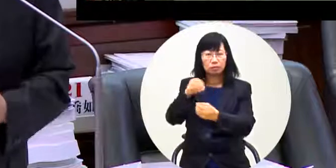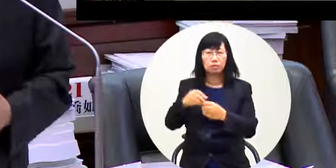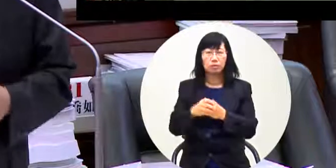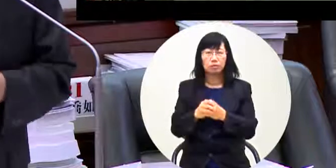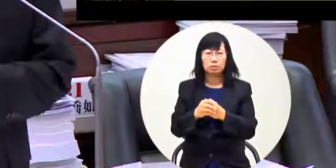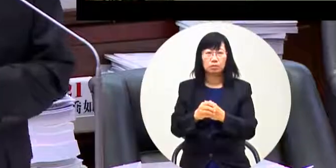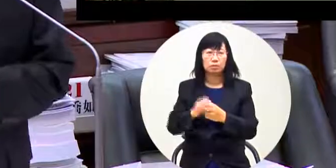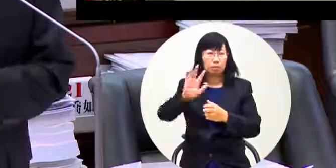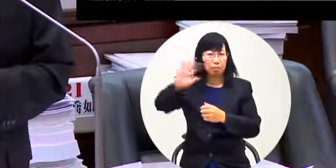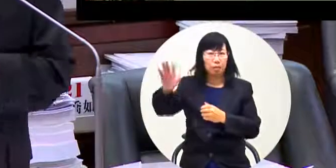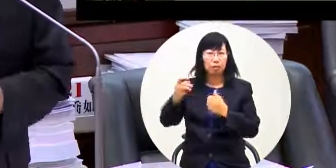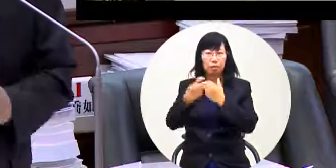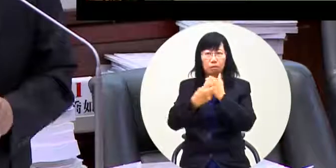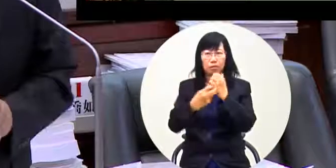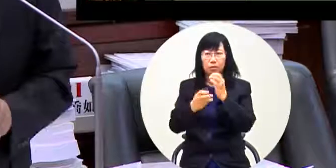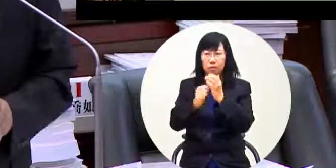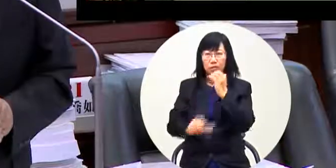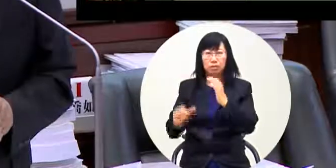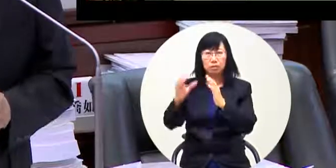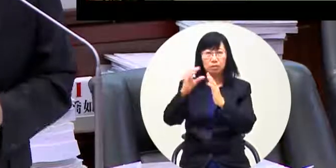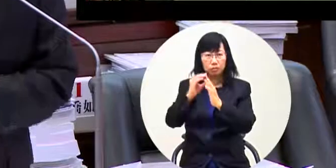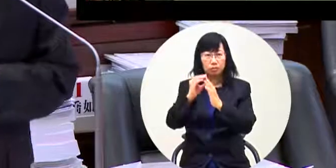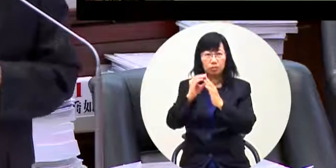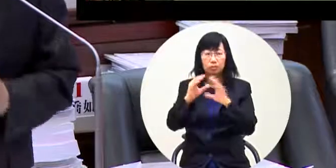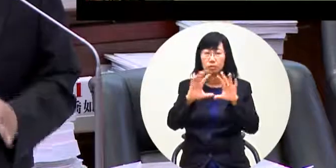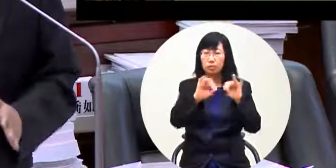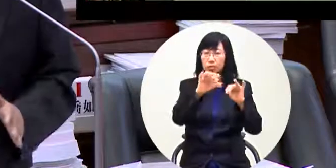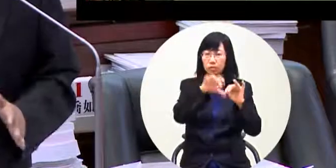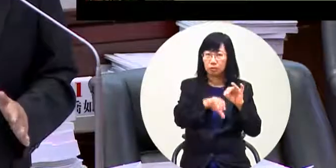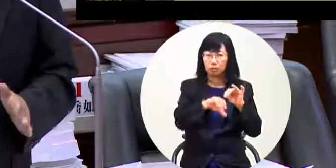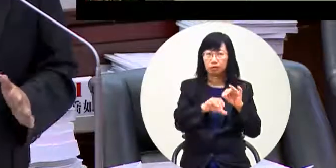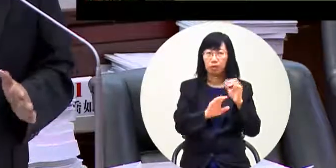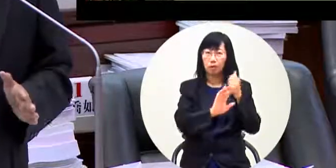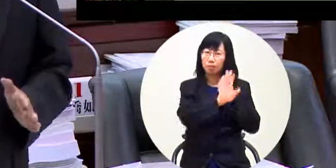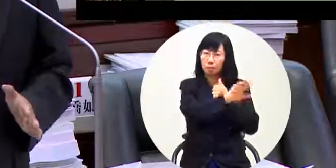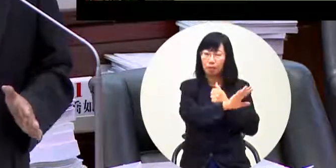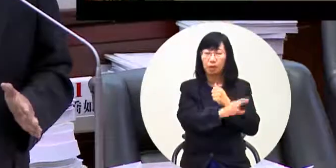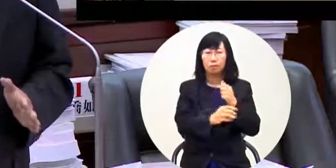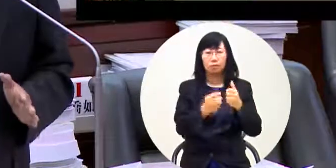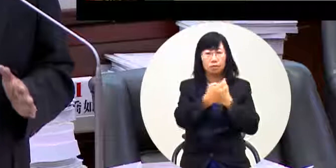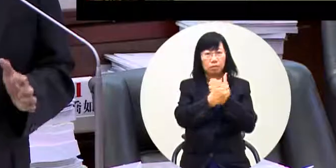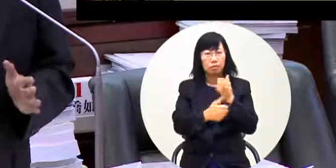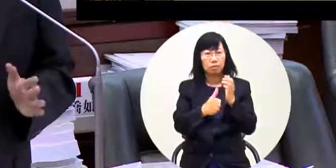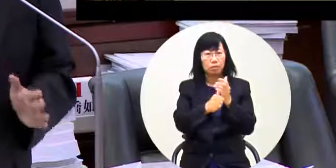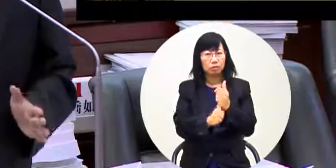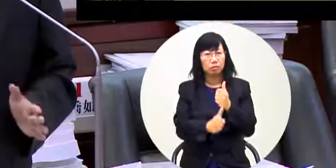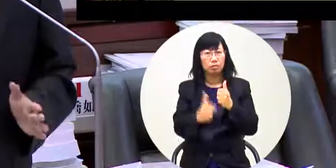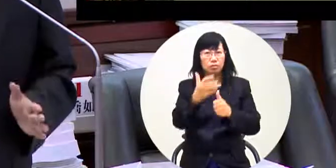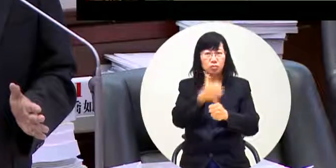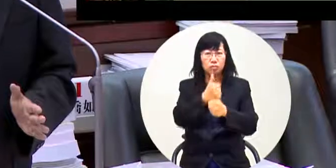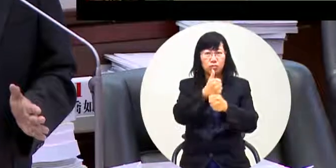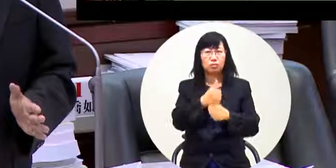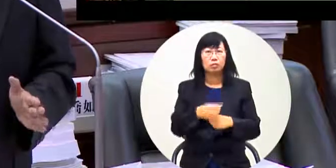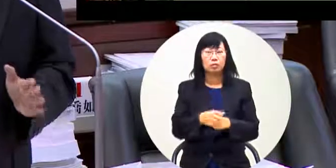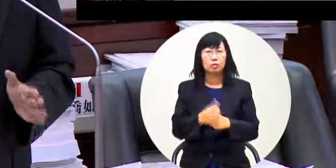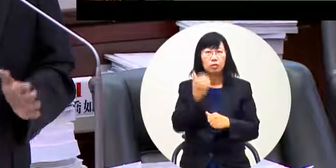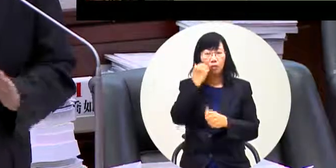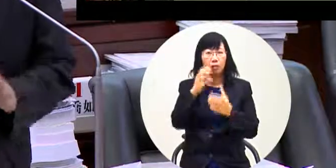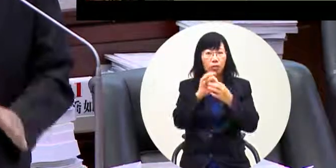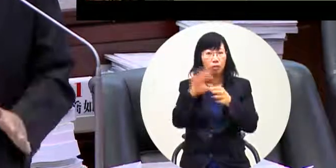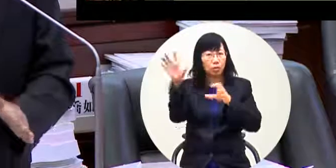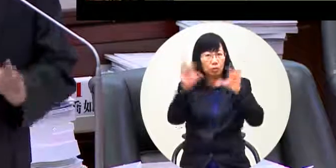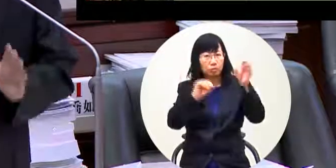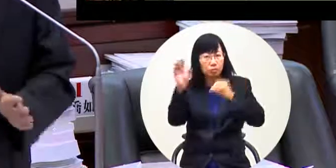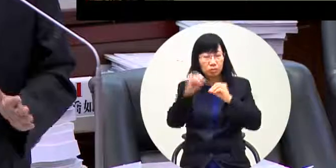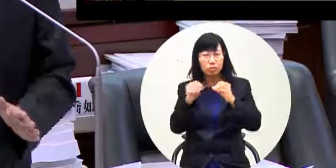方还是在所谓卫生署。所以我们要讲的是一个资讯系统跟一个资讯的整合，大大